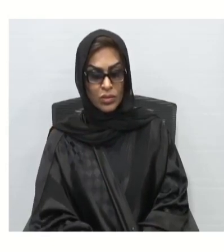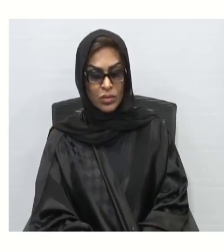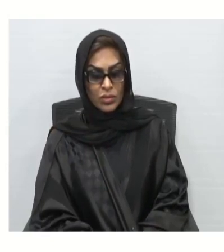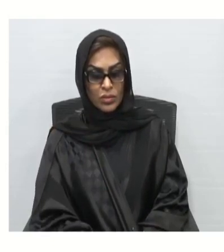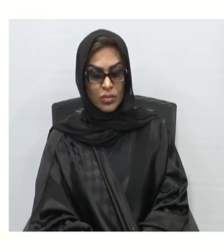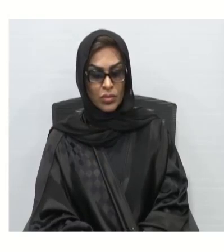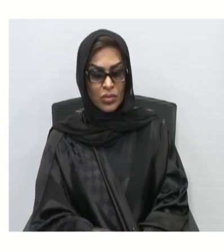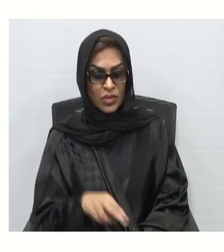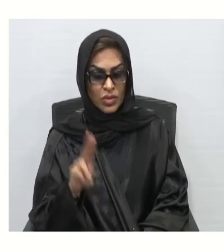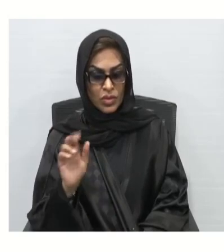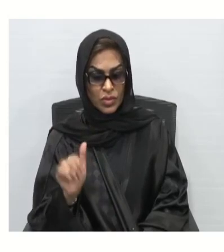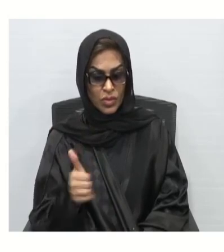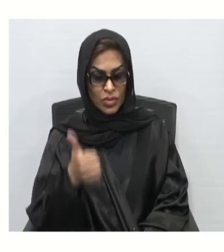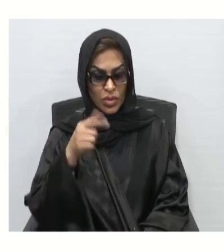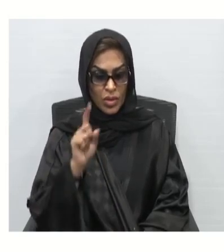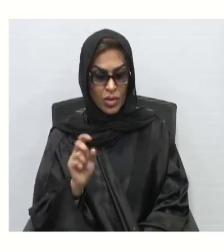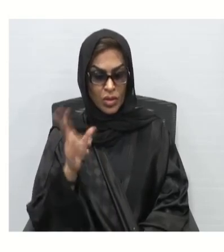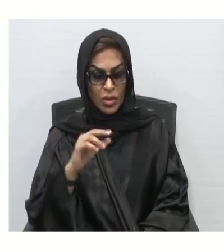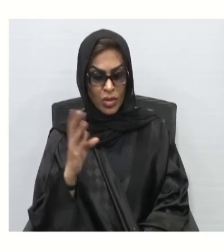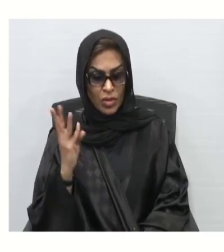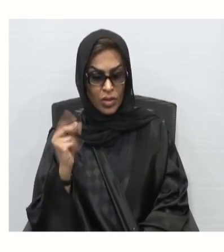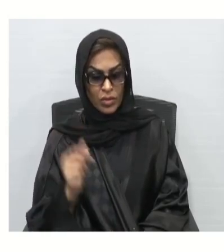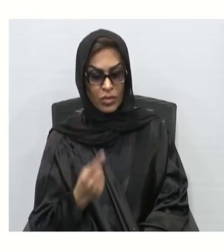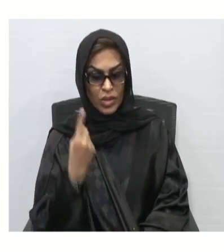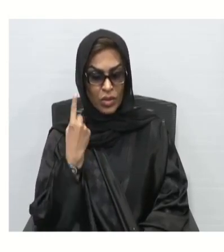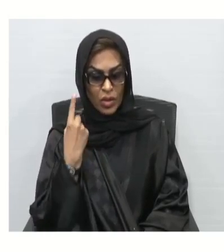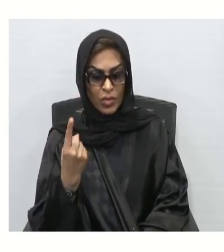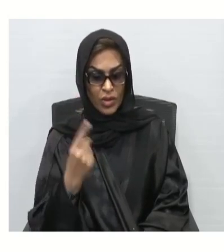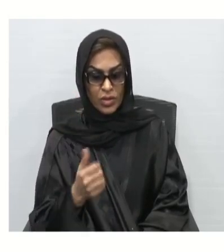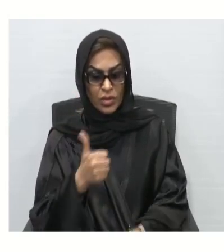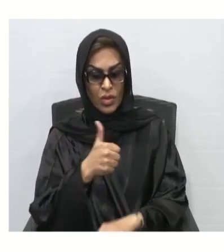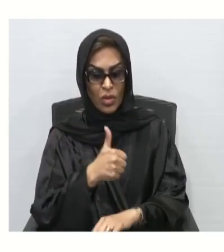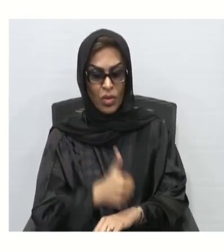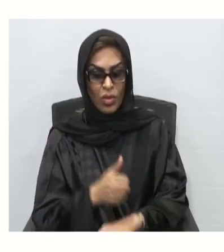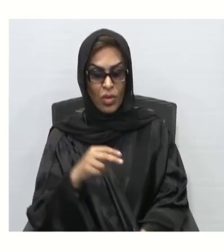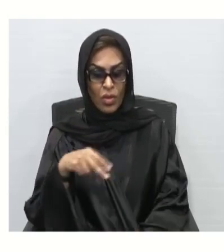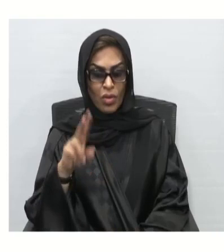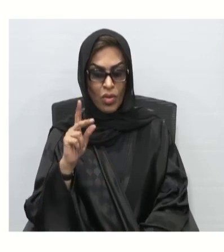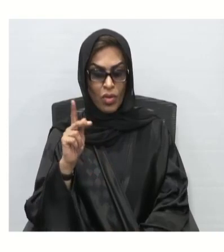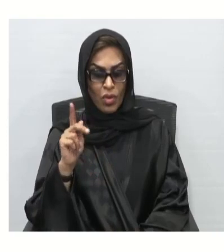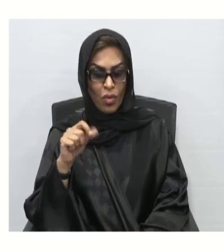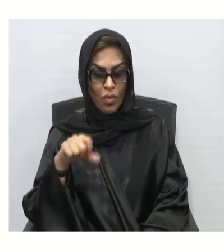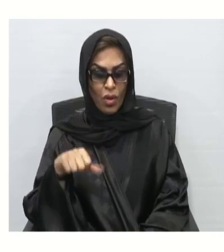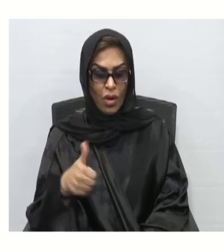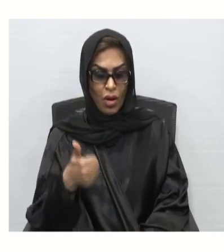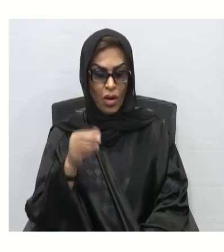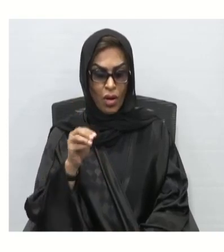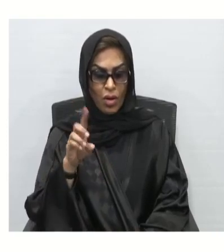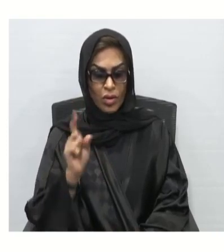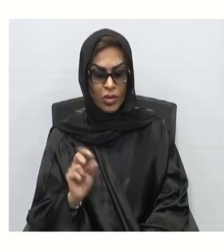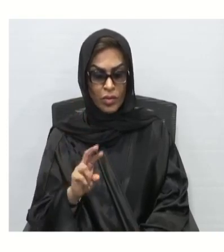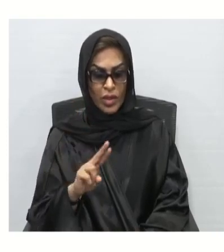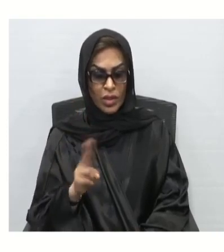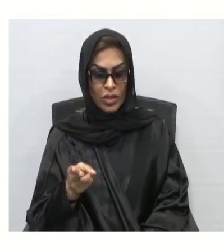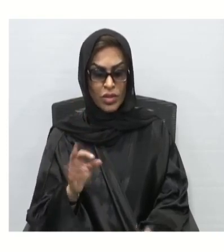وتعد التجاره الرقميه واحده من ابرز الظواهر التي تميز المجتمعات